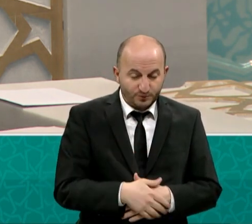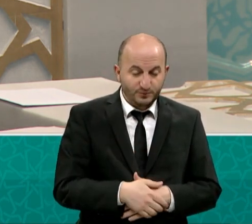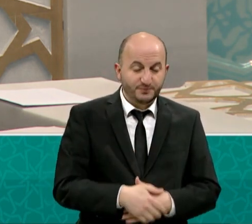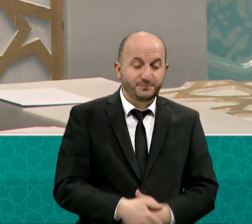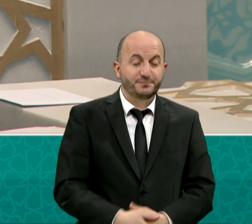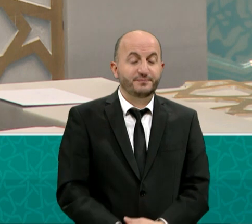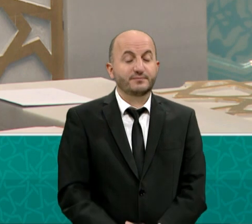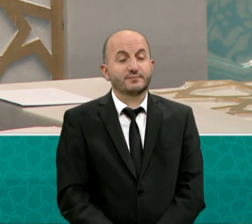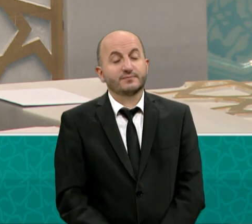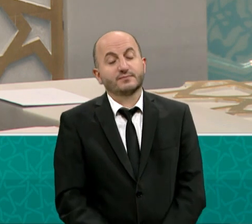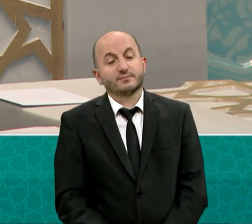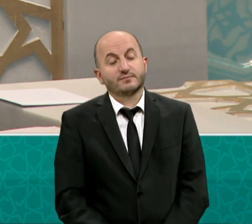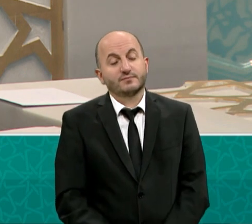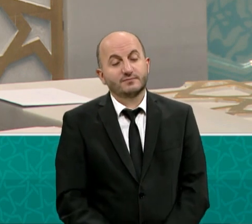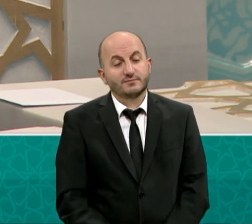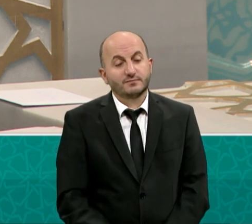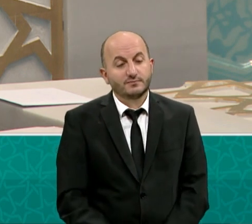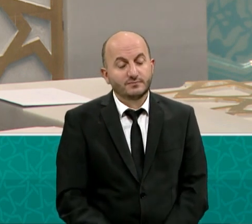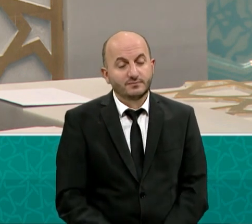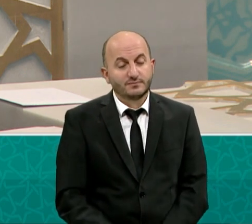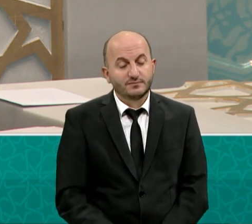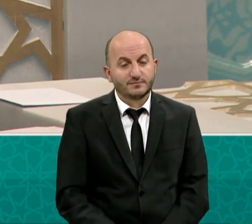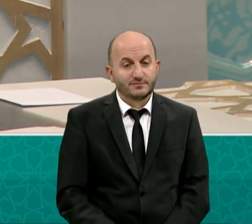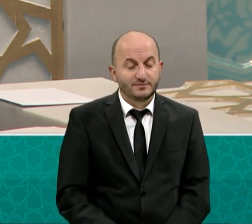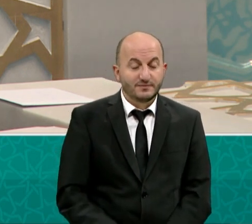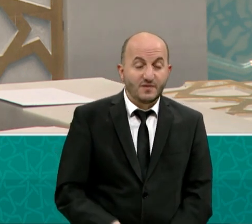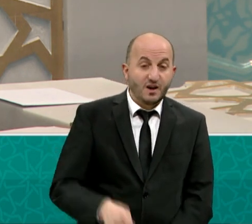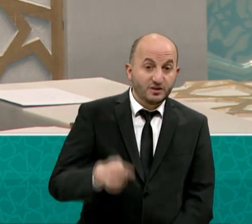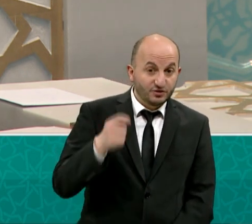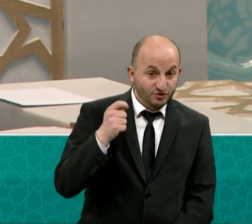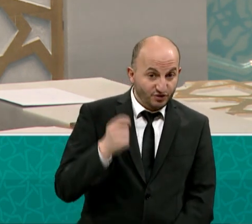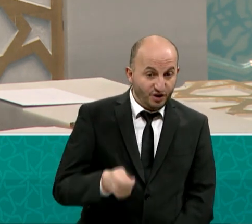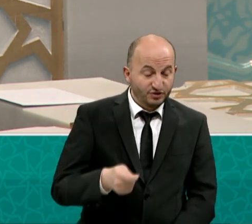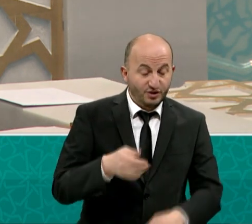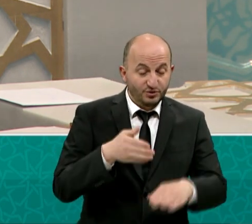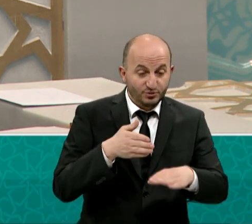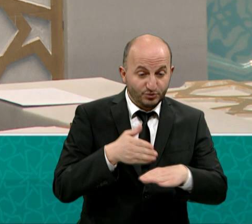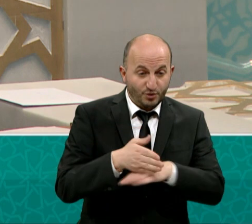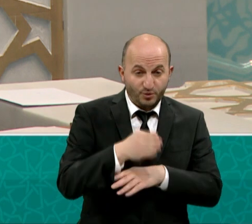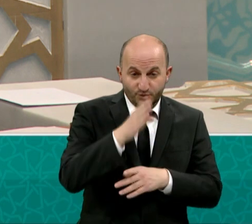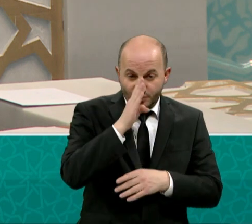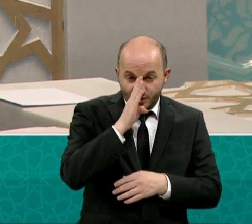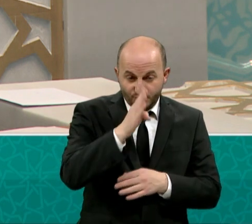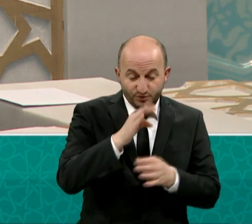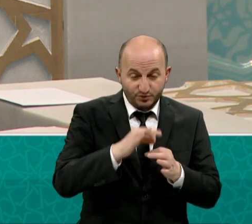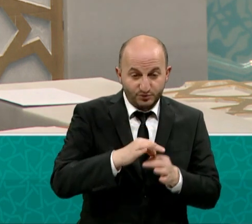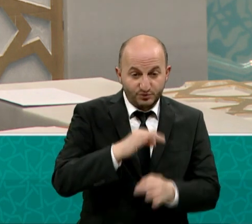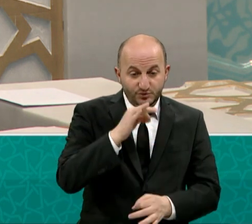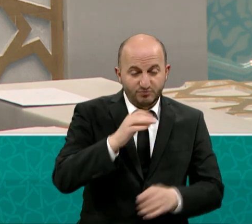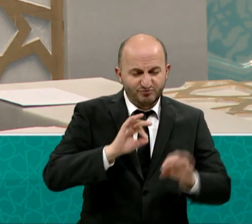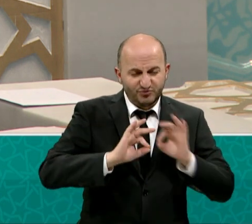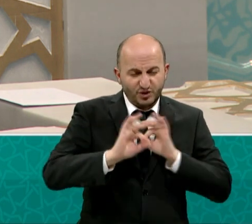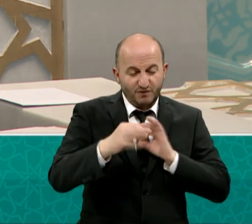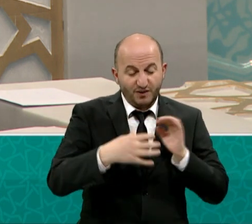Ulaike ellezine sadaku ve ulaike humul muttakun. Diyor ki gerçek doğrular, dürüstler, sadıklar onlardır. Takva